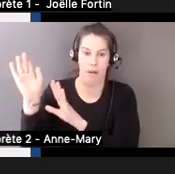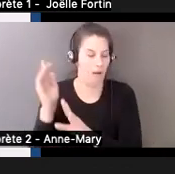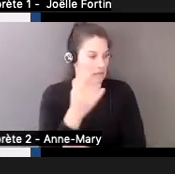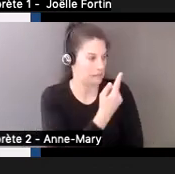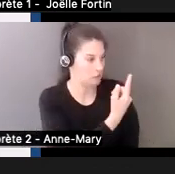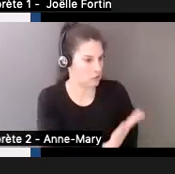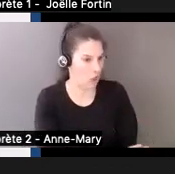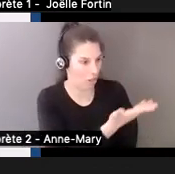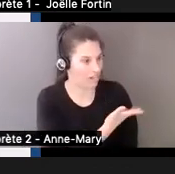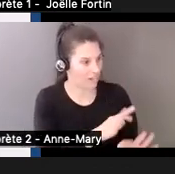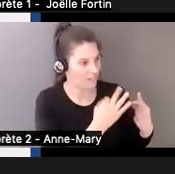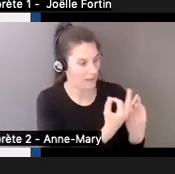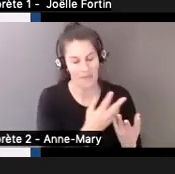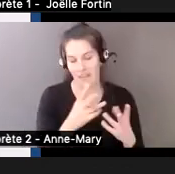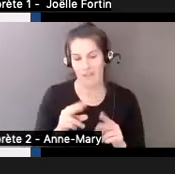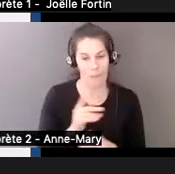puissent que